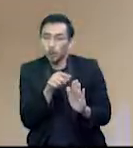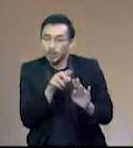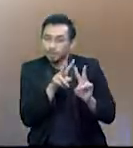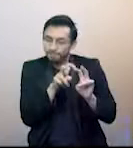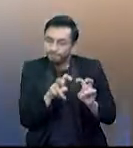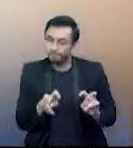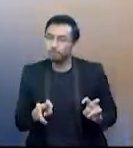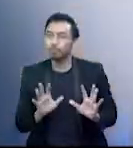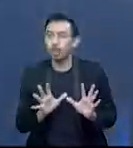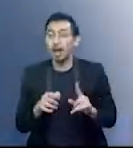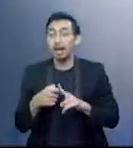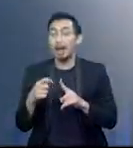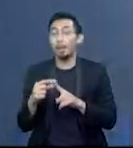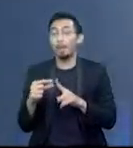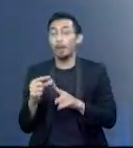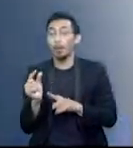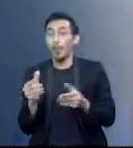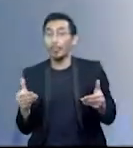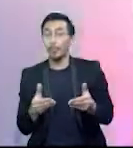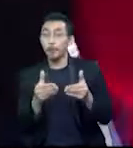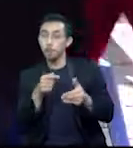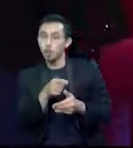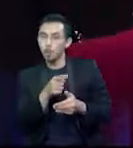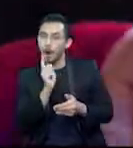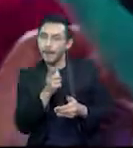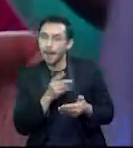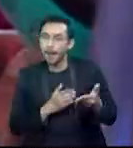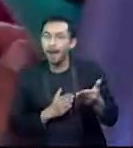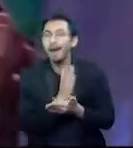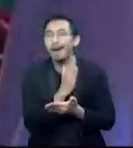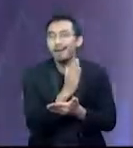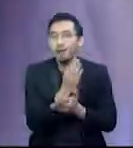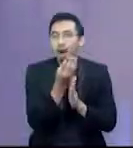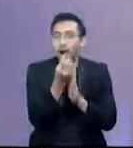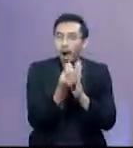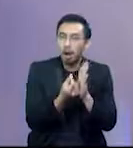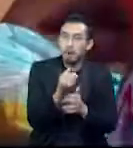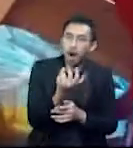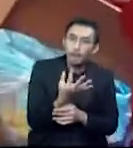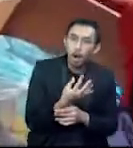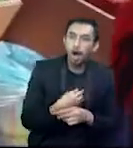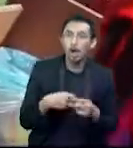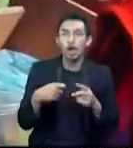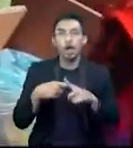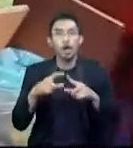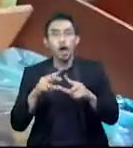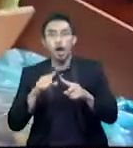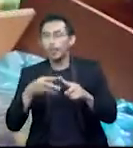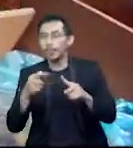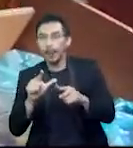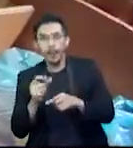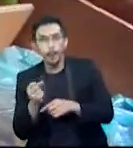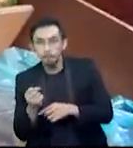KPPU menemukan dugaan pelanggaran terkait penetapan harga kartel dan penguasaan pasar melalui pembatasan free daran Parang